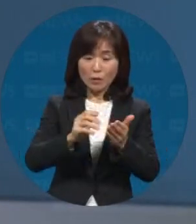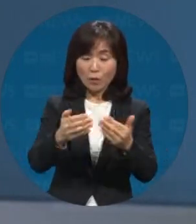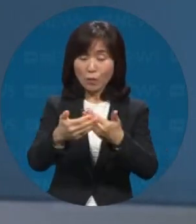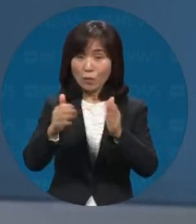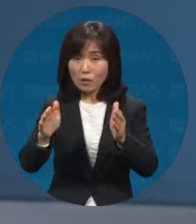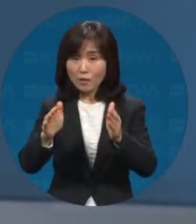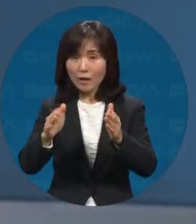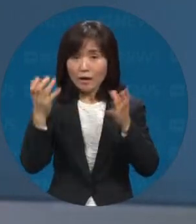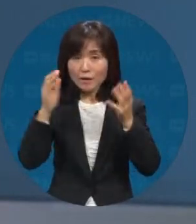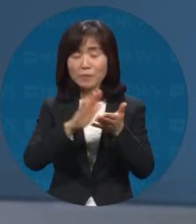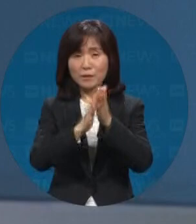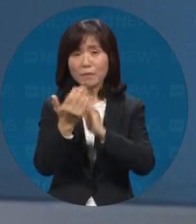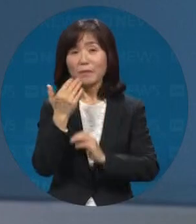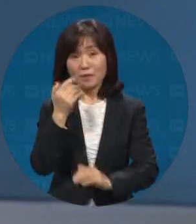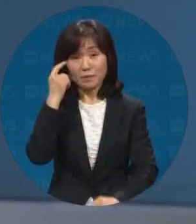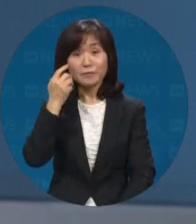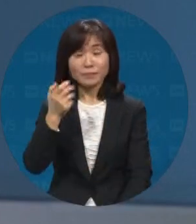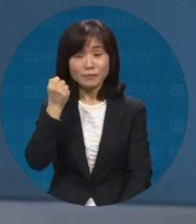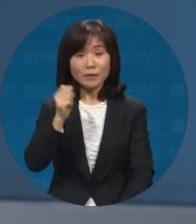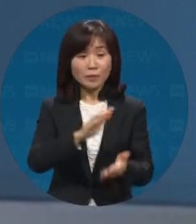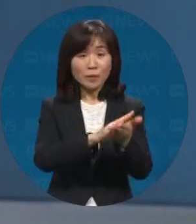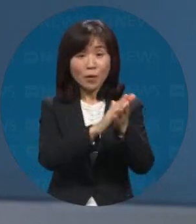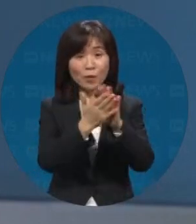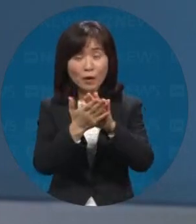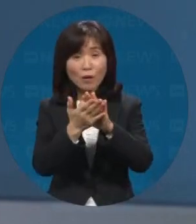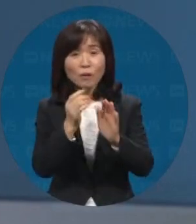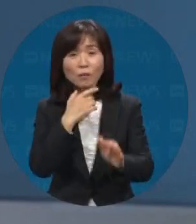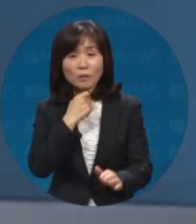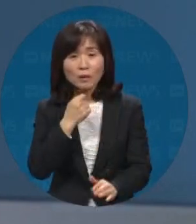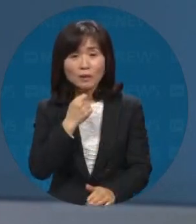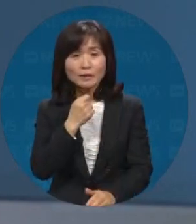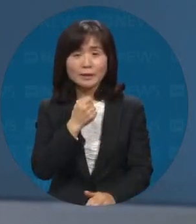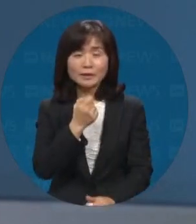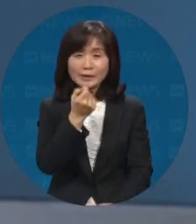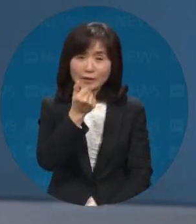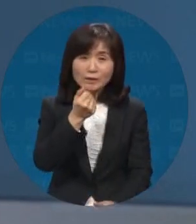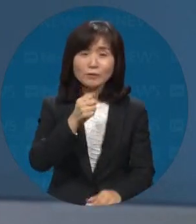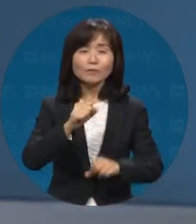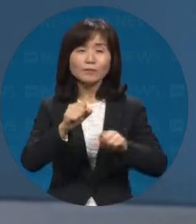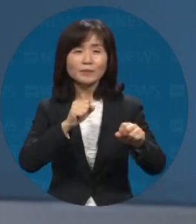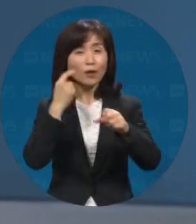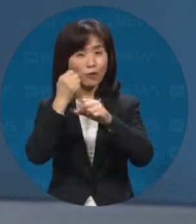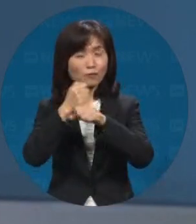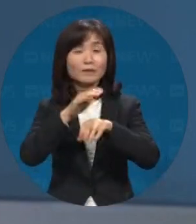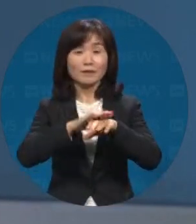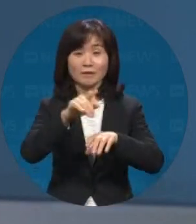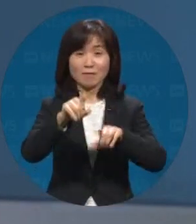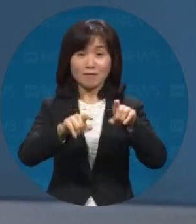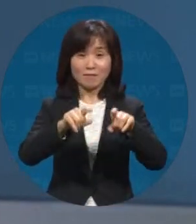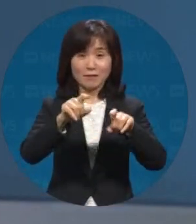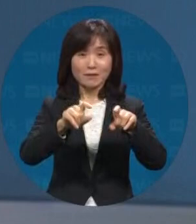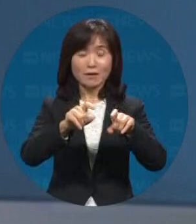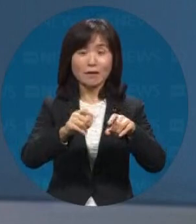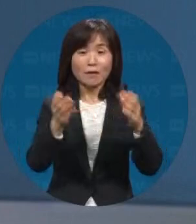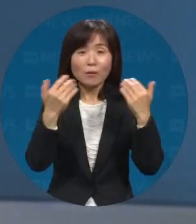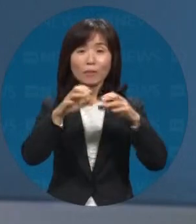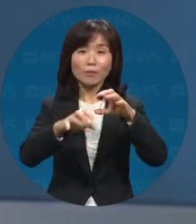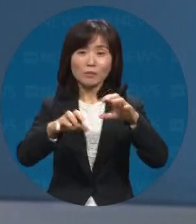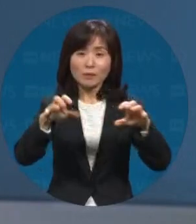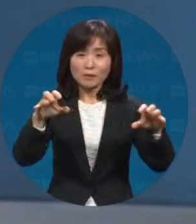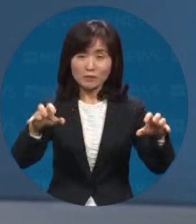바꿀 수 있다고 생각합니다 변화를 꿈꾸는 소박한 움직임이 작은 연구 실천들이 현장에서도